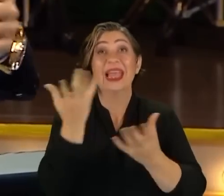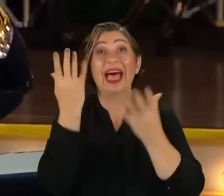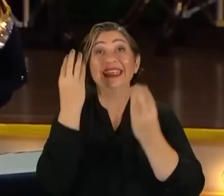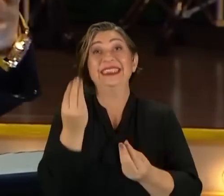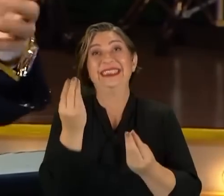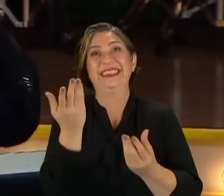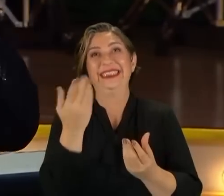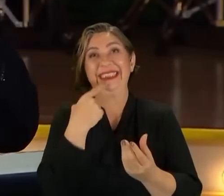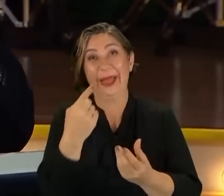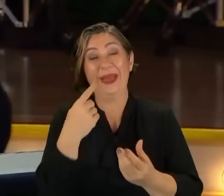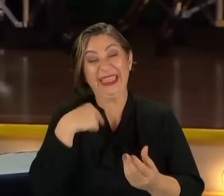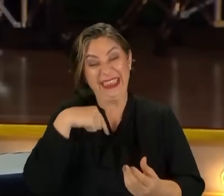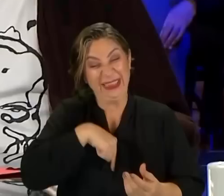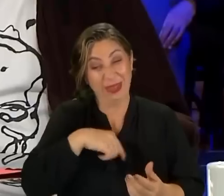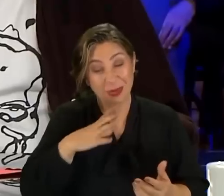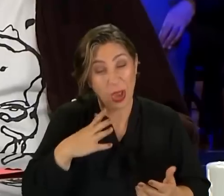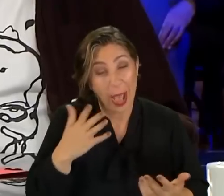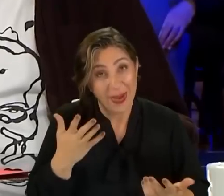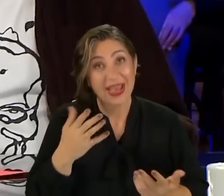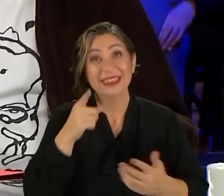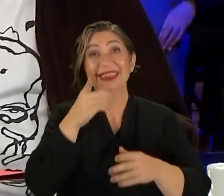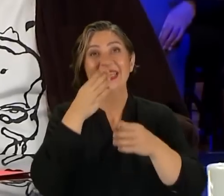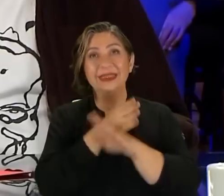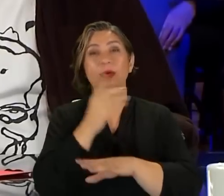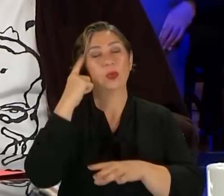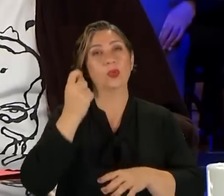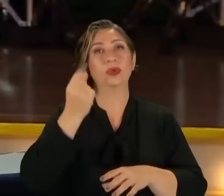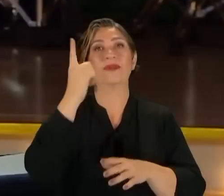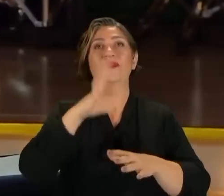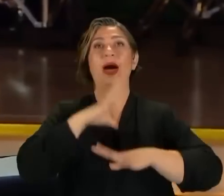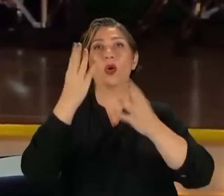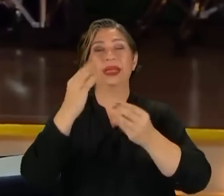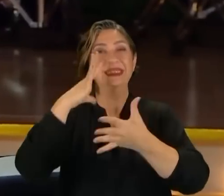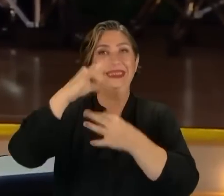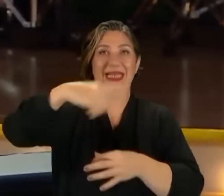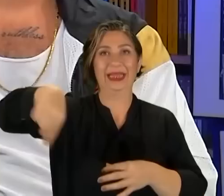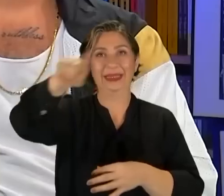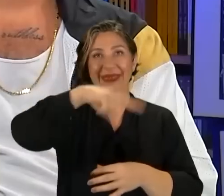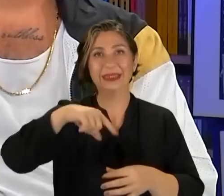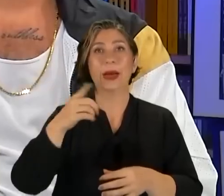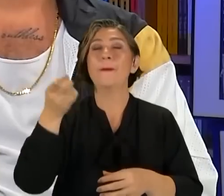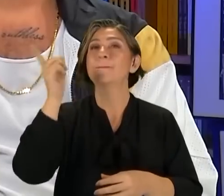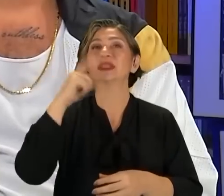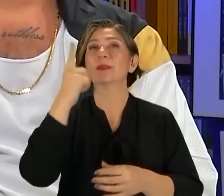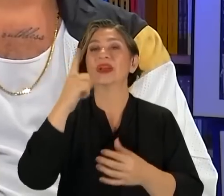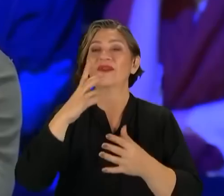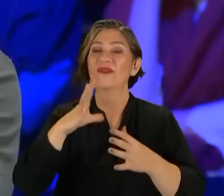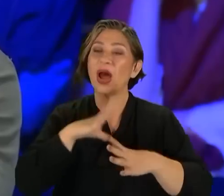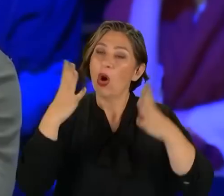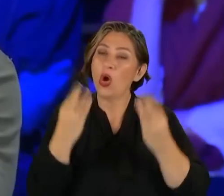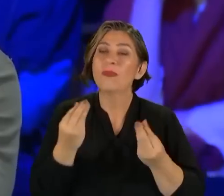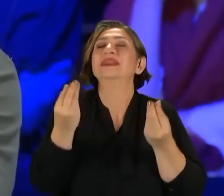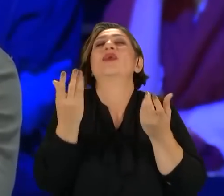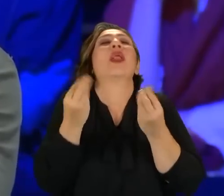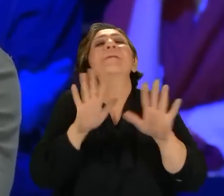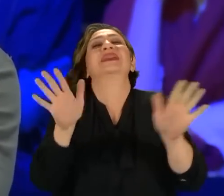iyisin aslında demek geçiyor benim içimden ama siz hakikaten üretimiyle var olan insanlarsınız. Teşekkürler. Başka bir var olma yolunuz zaten